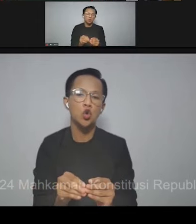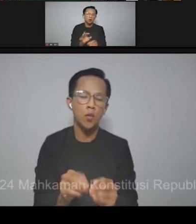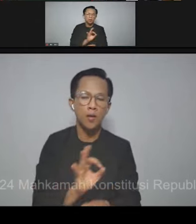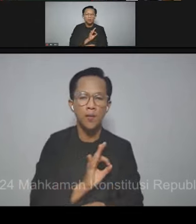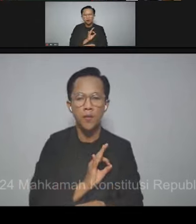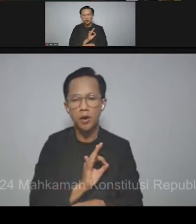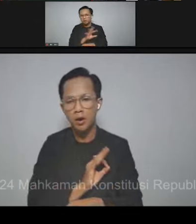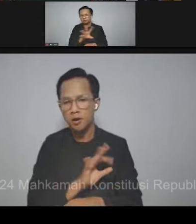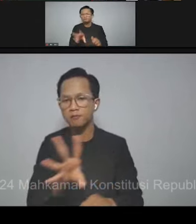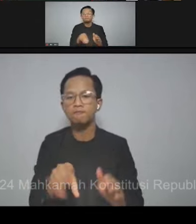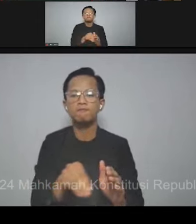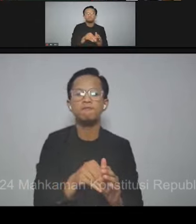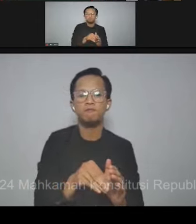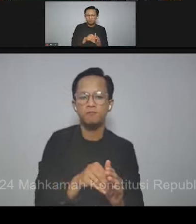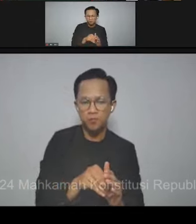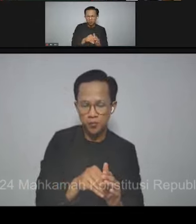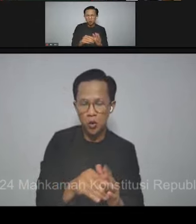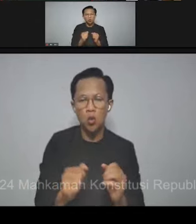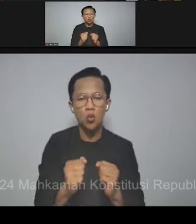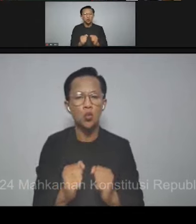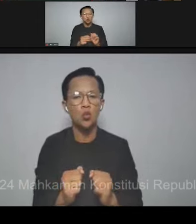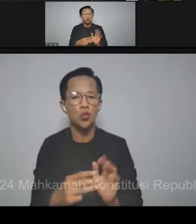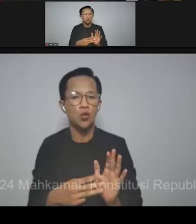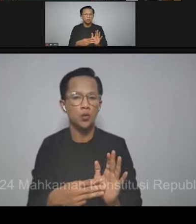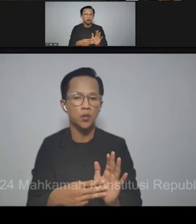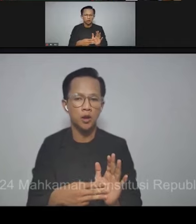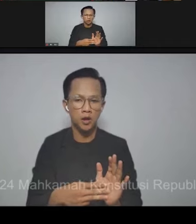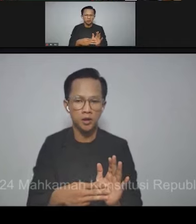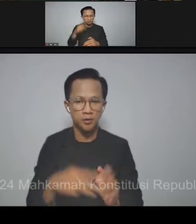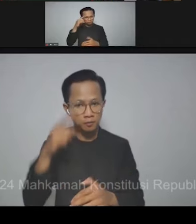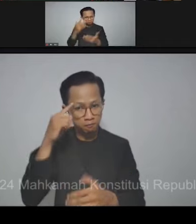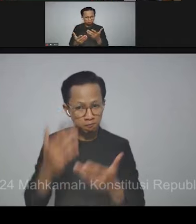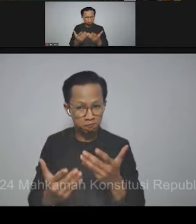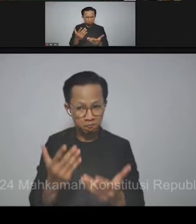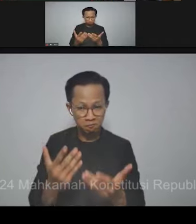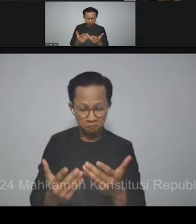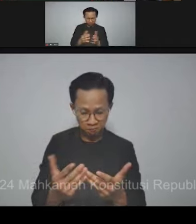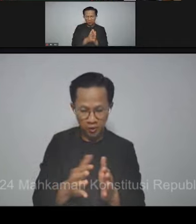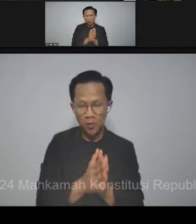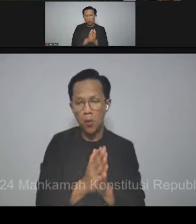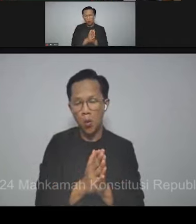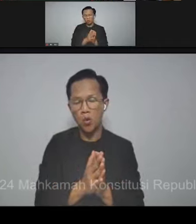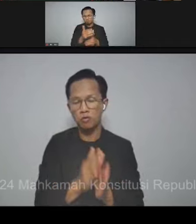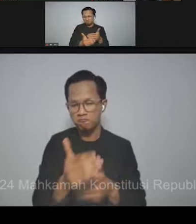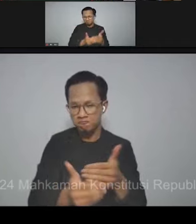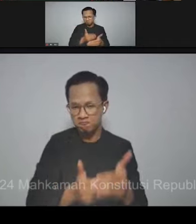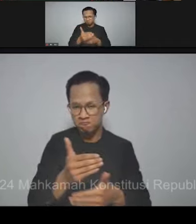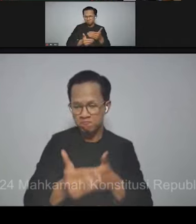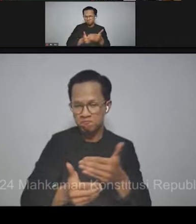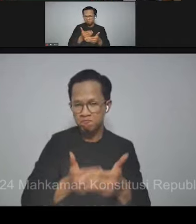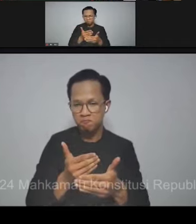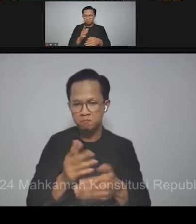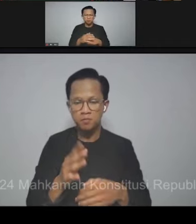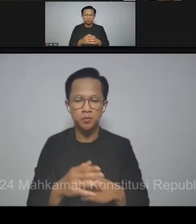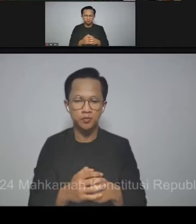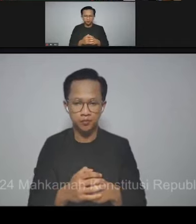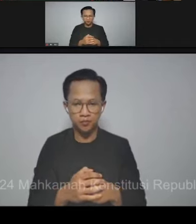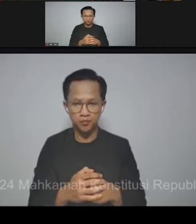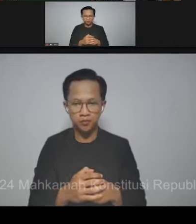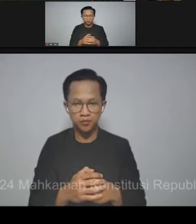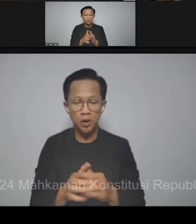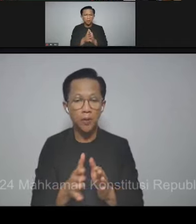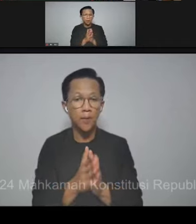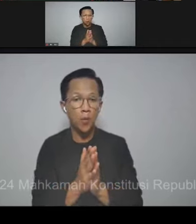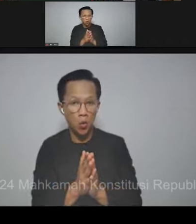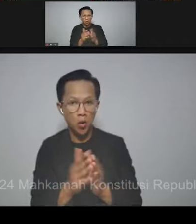bagian duduk perkara selanjutnya mahkamah akan mempertimbangkan pokok permohonan para pemohon menimbang bahwa sebelum mahkamah mempertimbangkan lebih jauh mengenai lebih